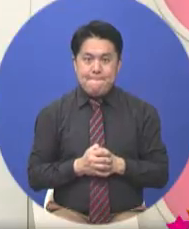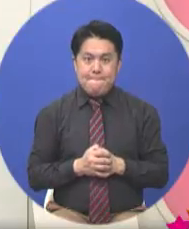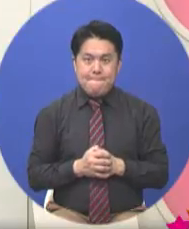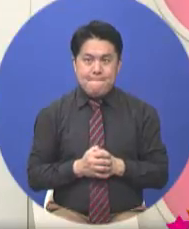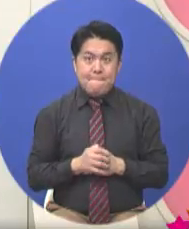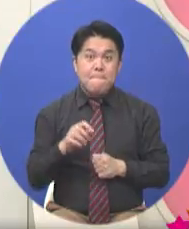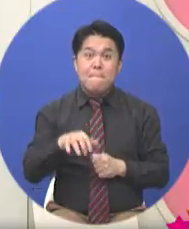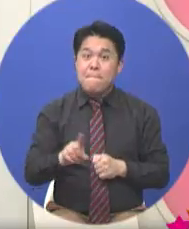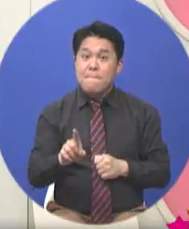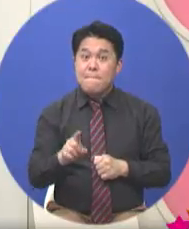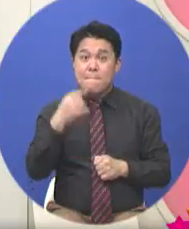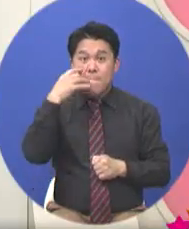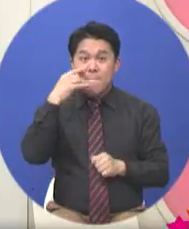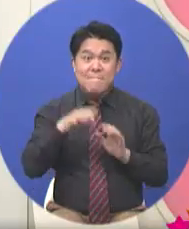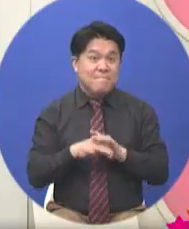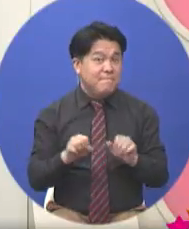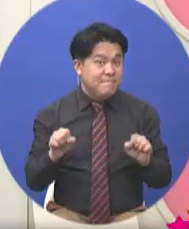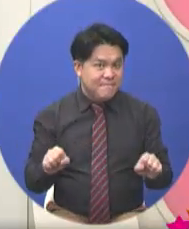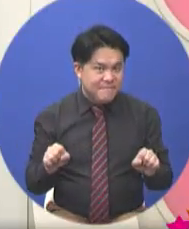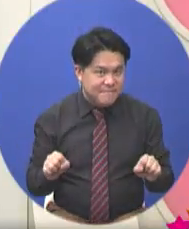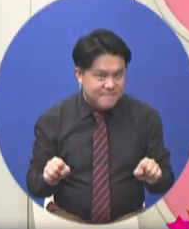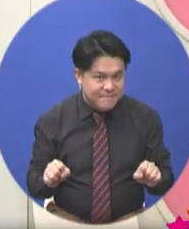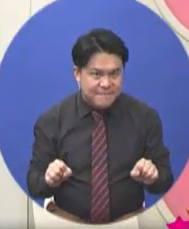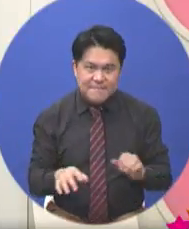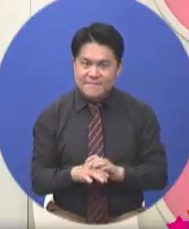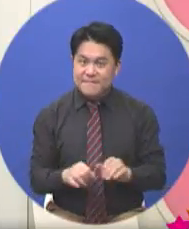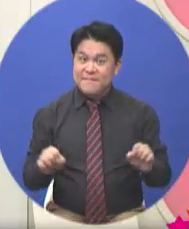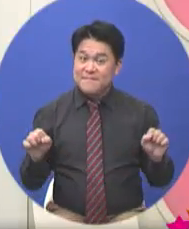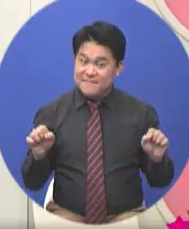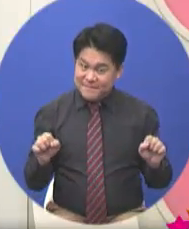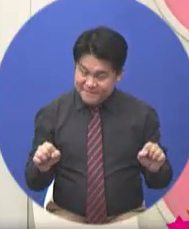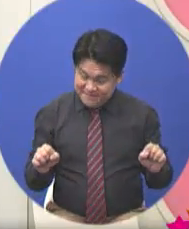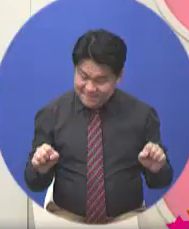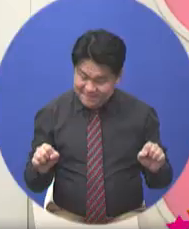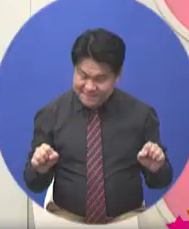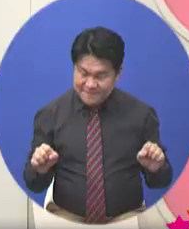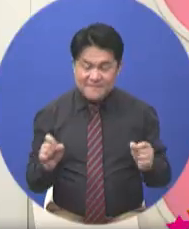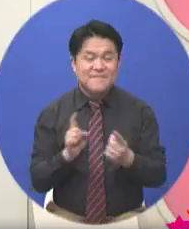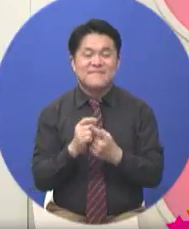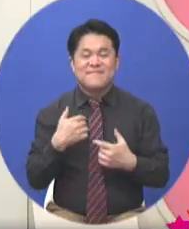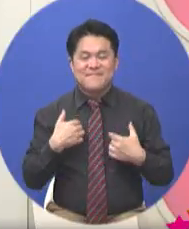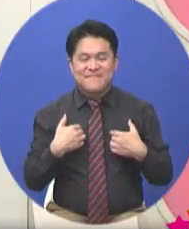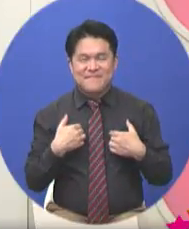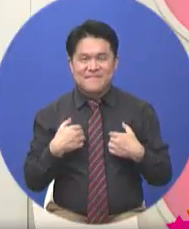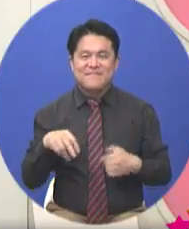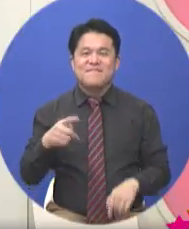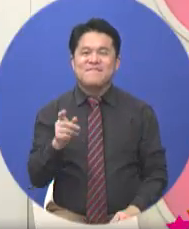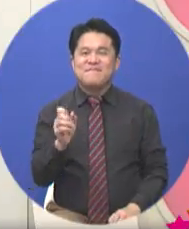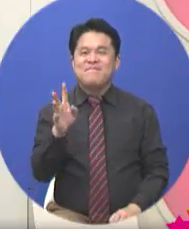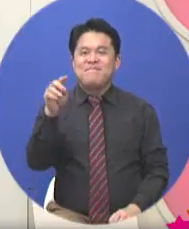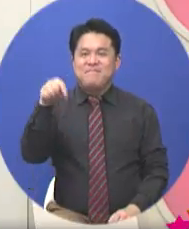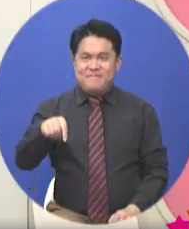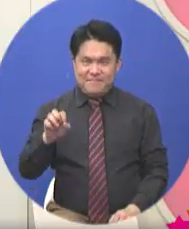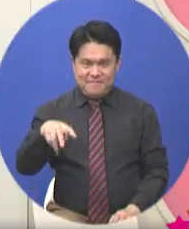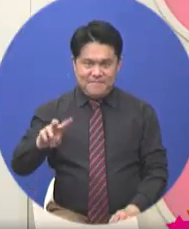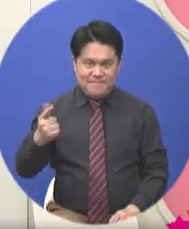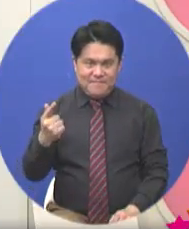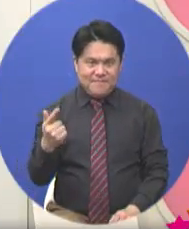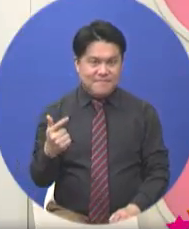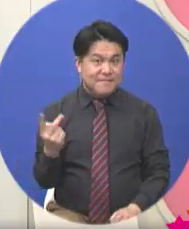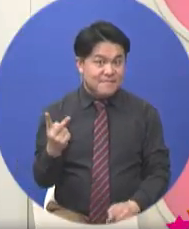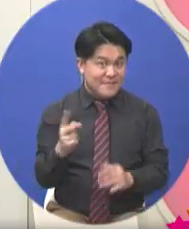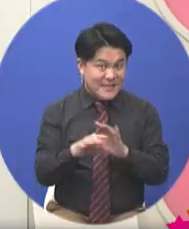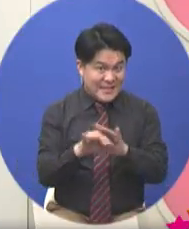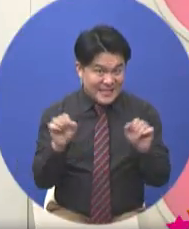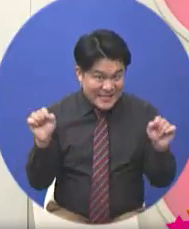연결하겠습니다. 자, 어디로 갈까요? 안녕하세요. 안녕하십니까? 네, 반갑습니다. 네. 정동우 씨, 유다환 씨, 안녕하세요. 네,